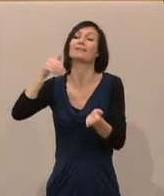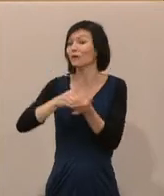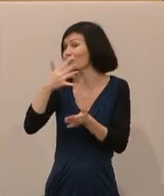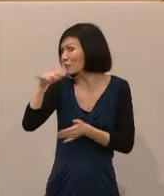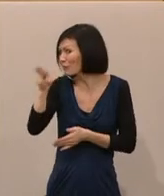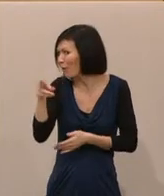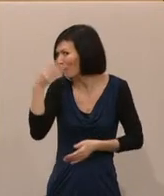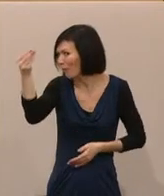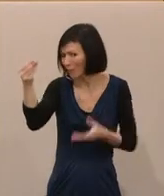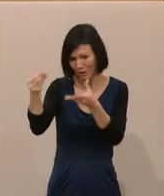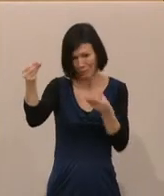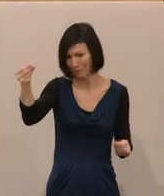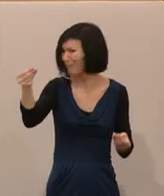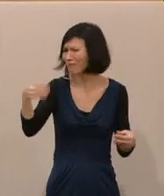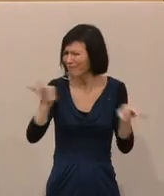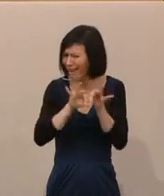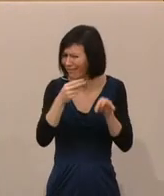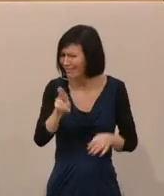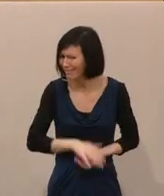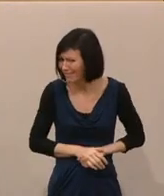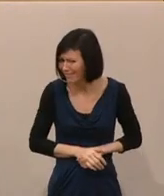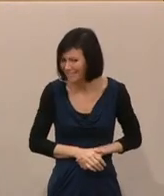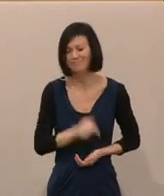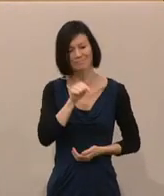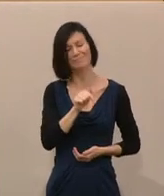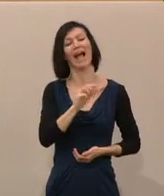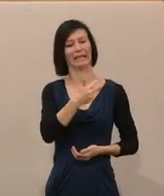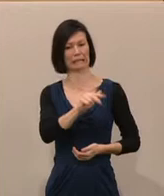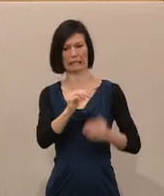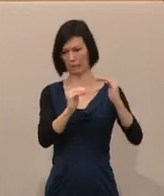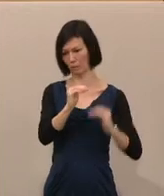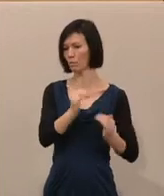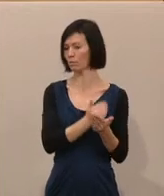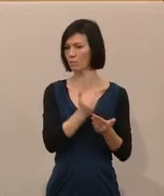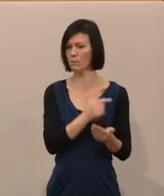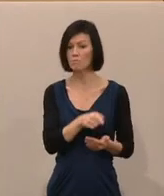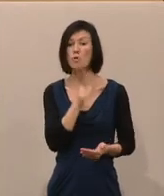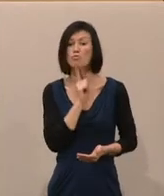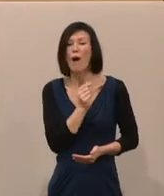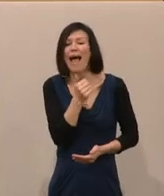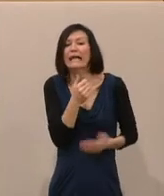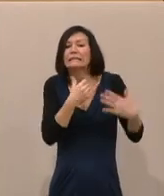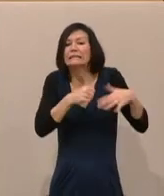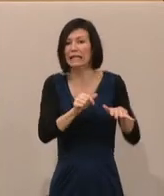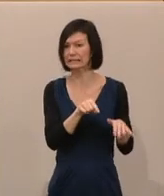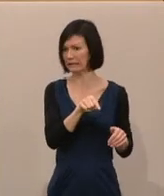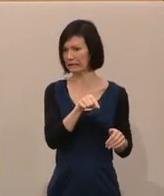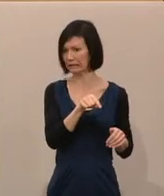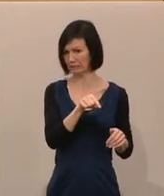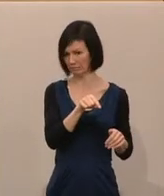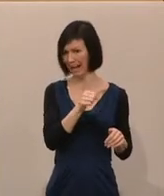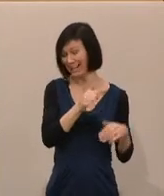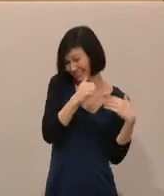1.500 € bekommt? Ist ein Kind des unteren Einkommensdrittels nur ein Sechstel dessen wert, was ein Kind